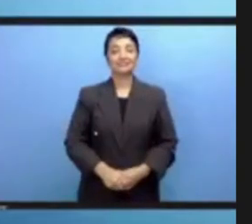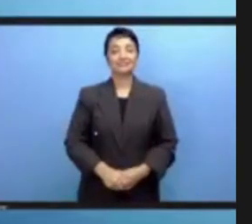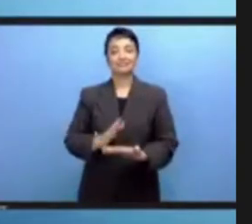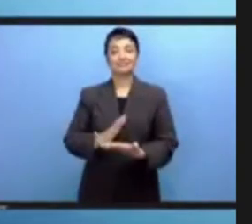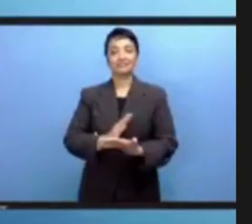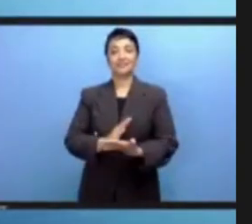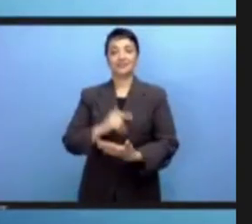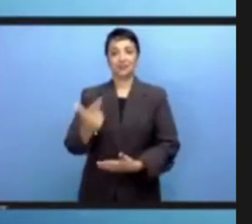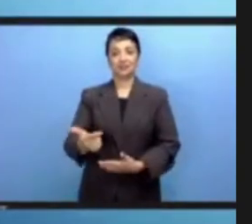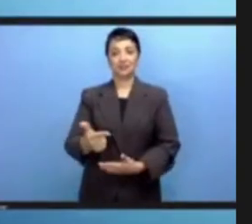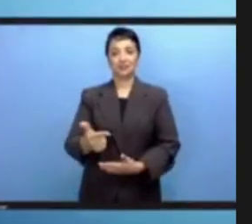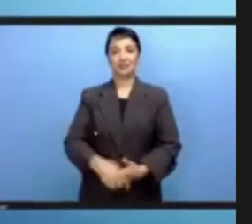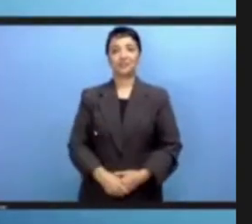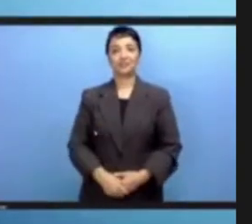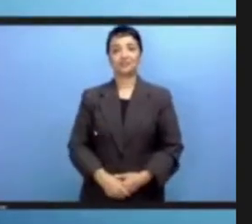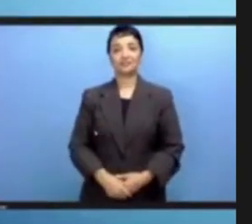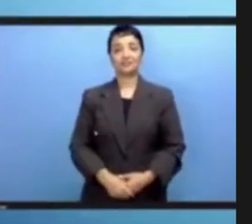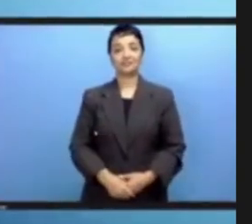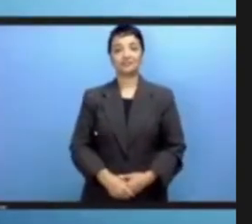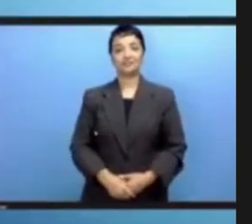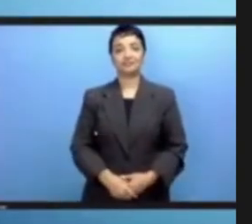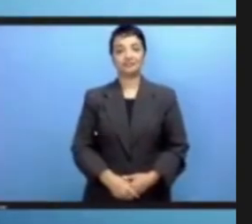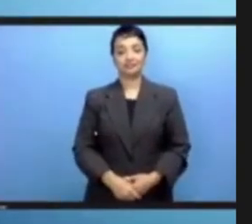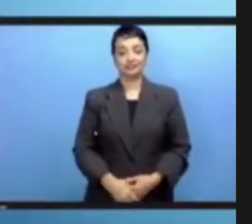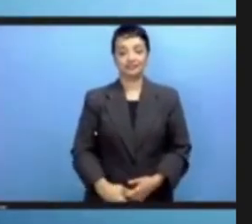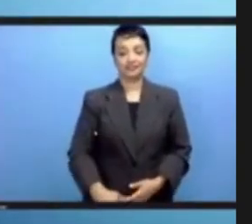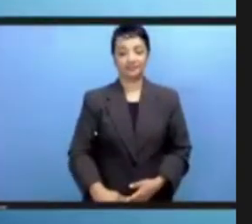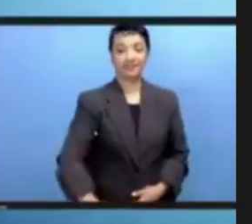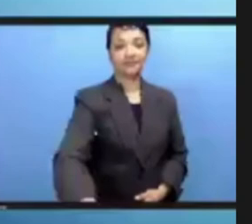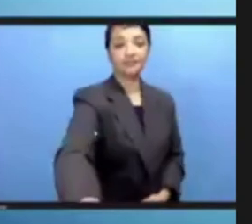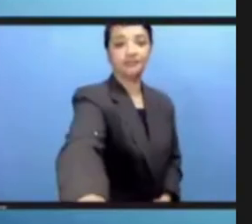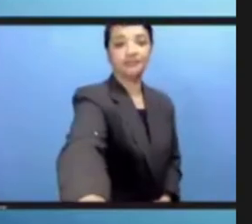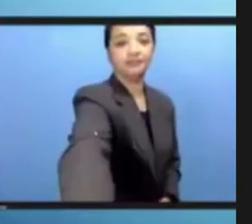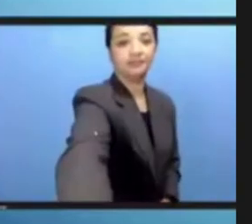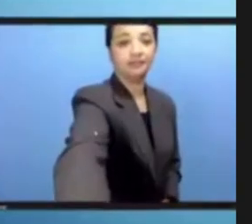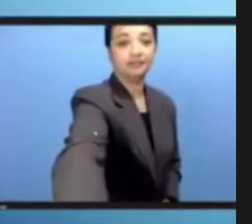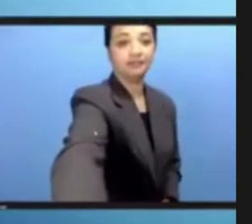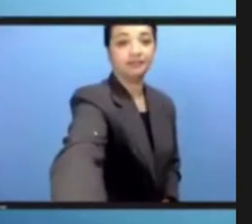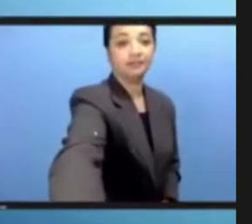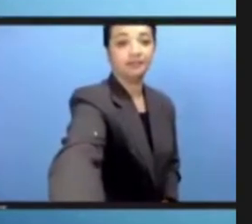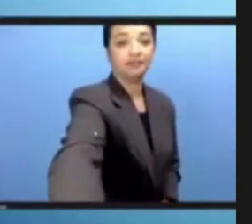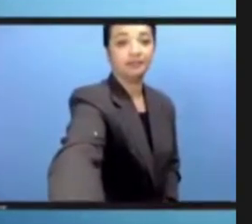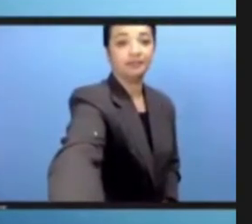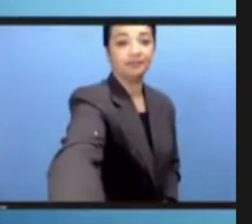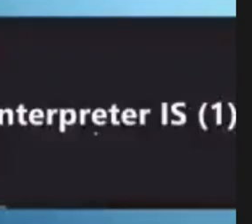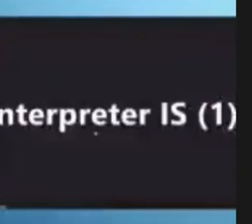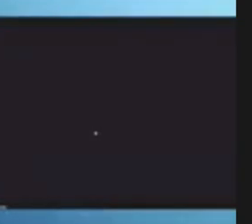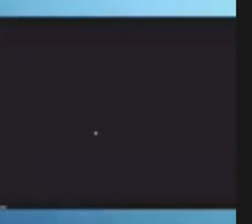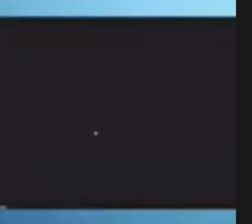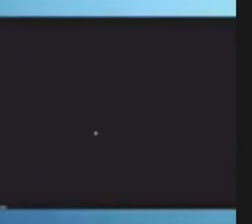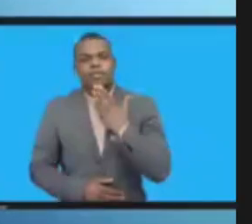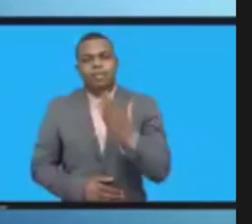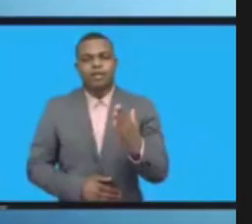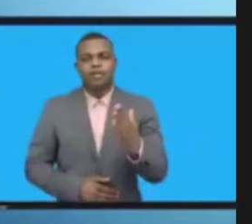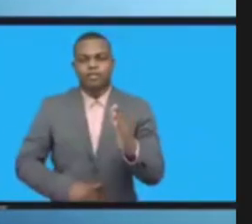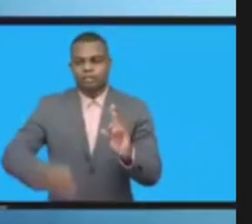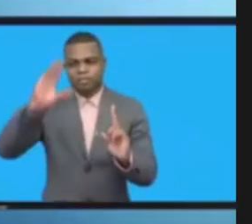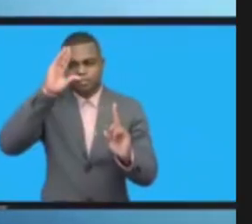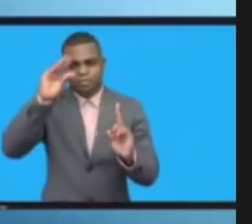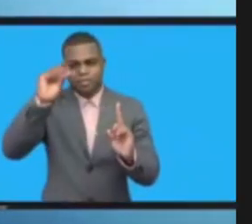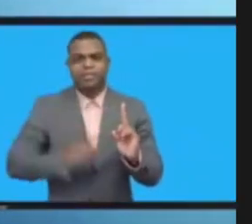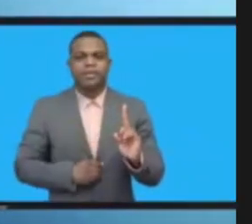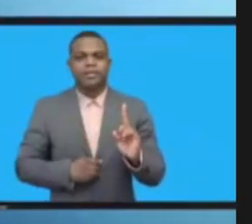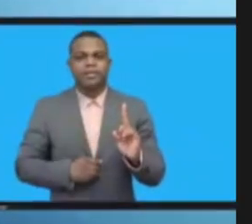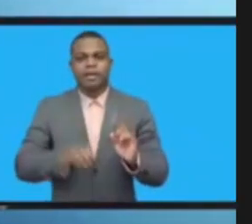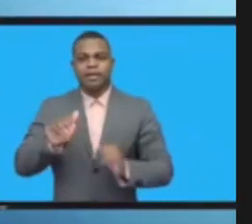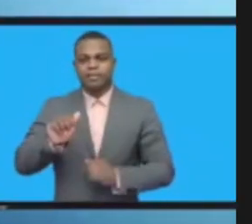Merci. Merci, Excellence, Dr. Abiy Ahmed, Premier ministre de la République fédérale d'Éthiopie et